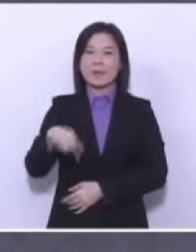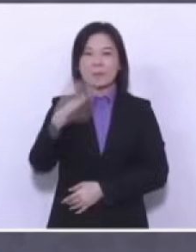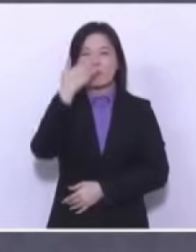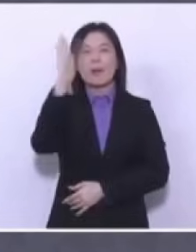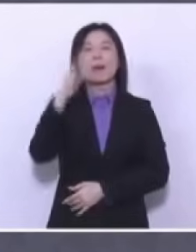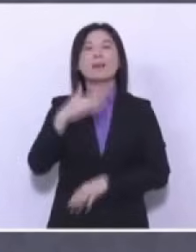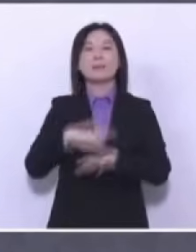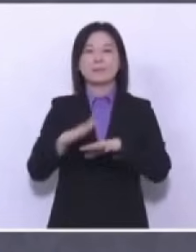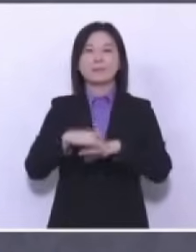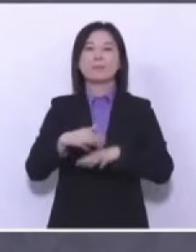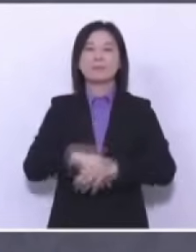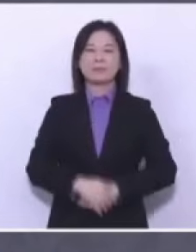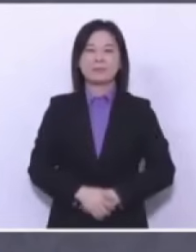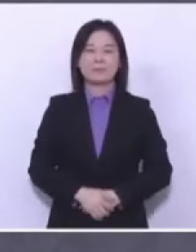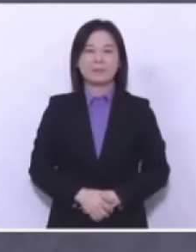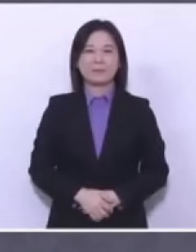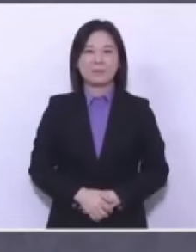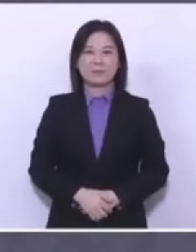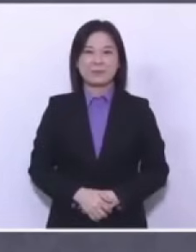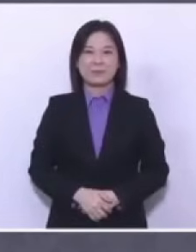的战役。